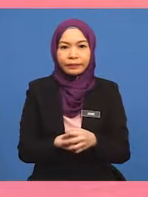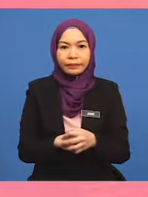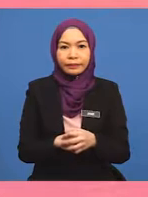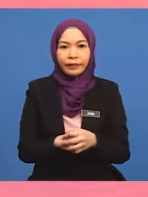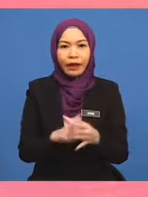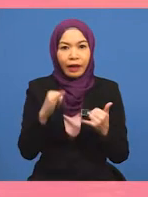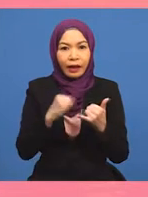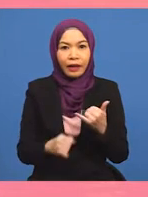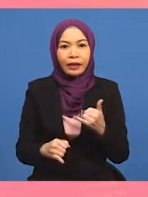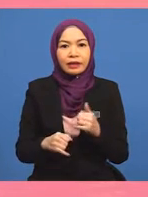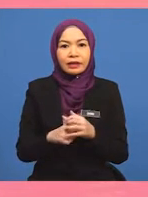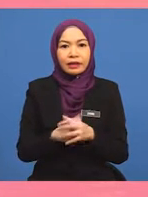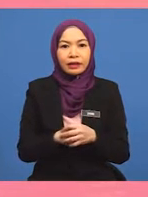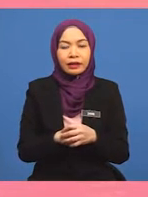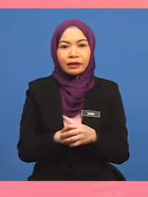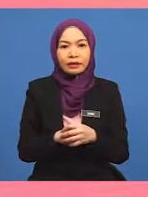Di akhir sekali,